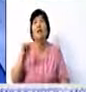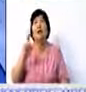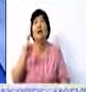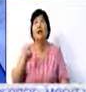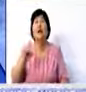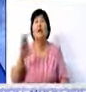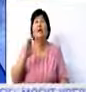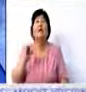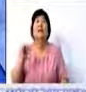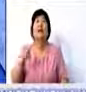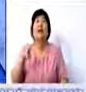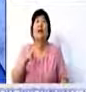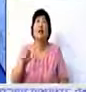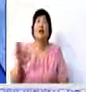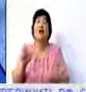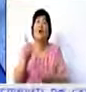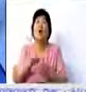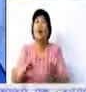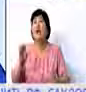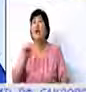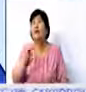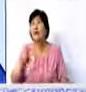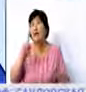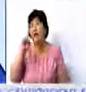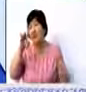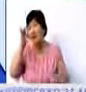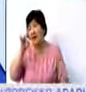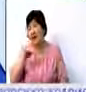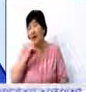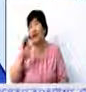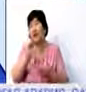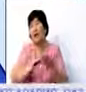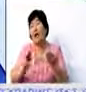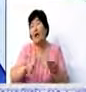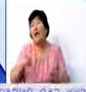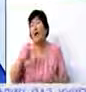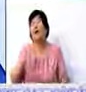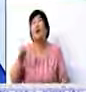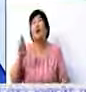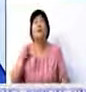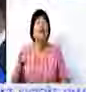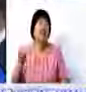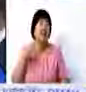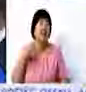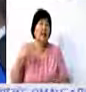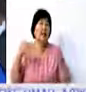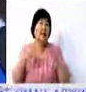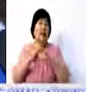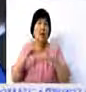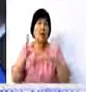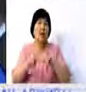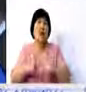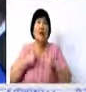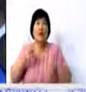акимов латвийский композитор евгений у станков известный казахстанский композитор галымжан и бекешев козла женский коллектив по итогам